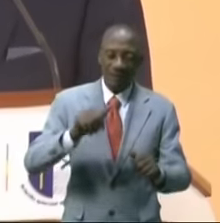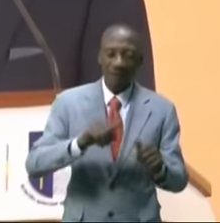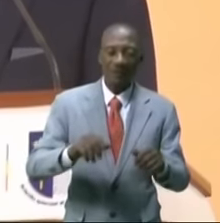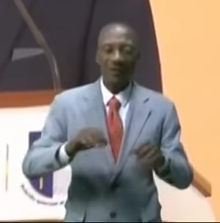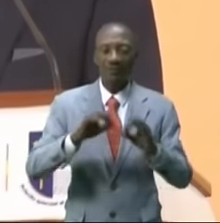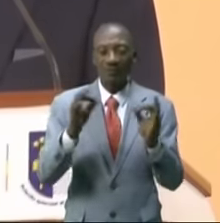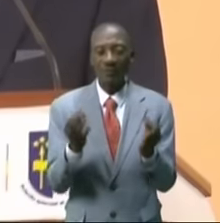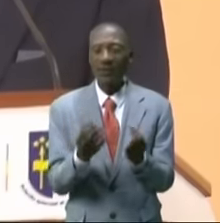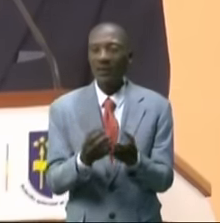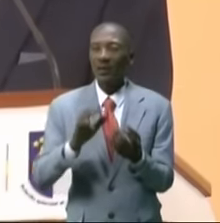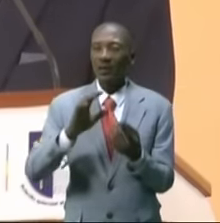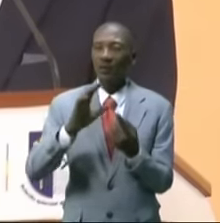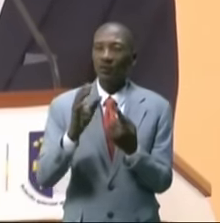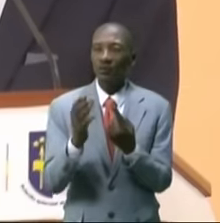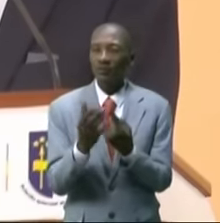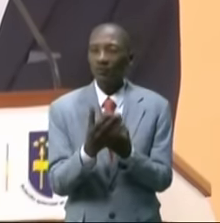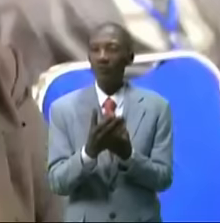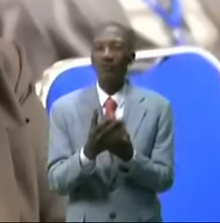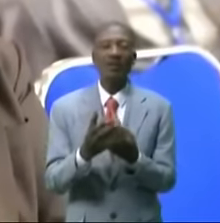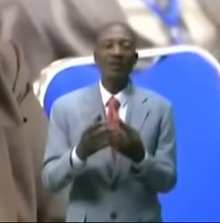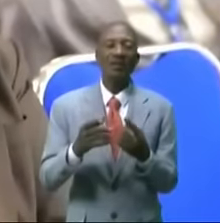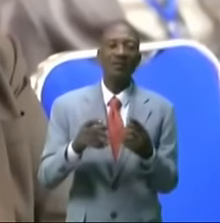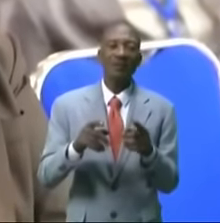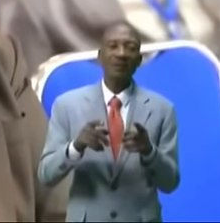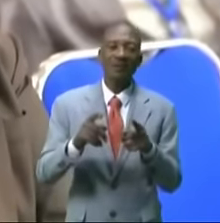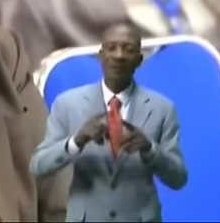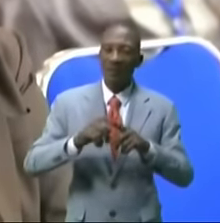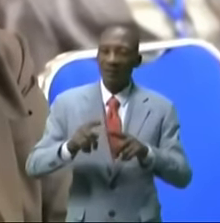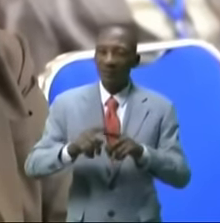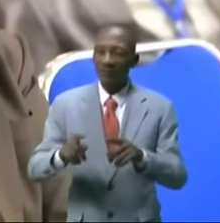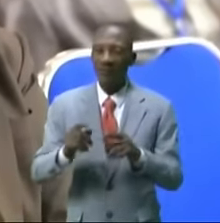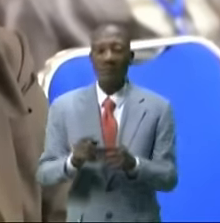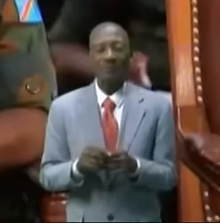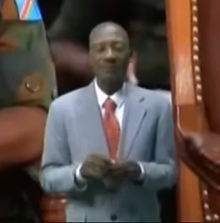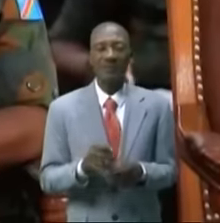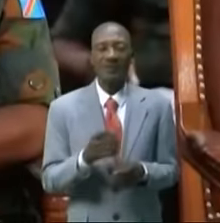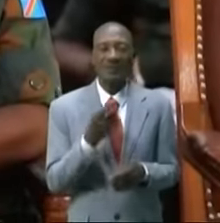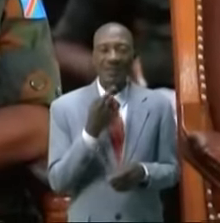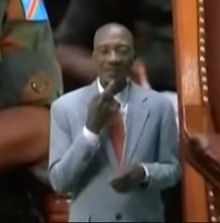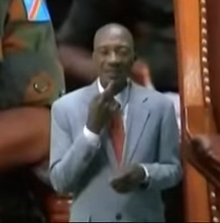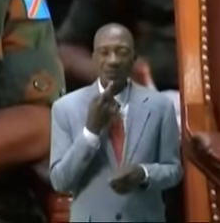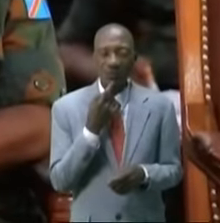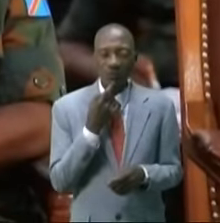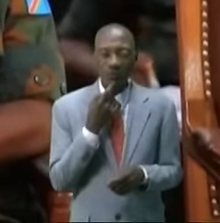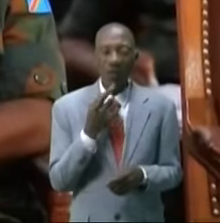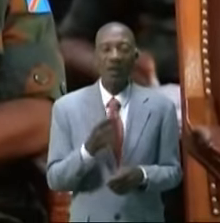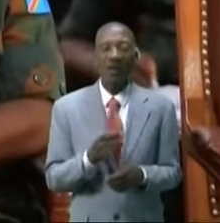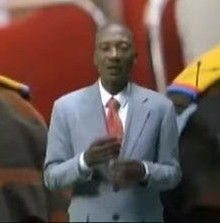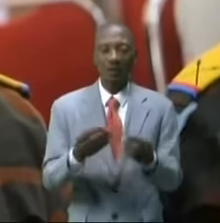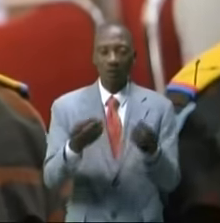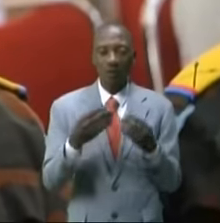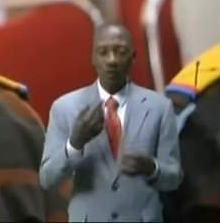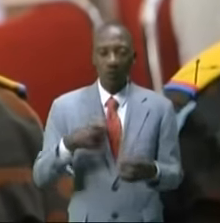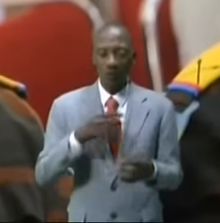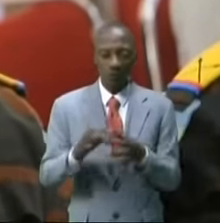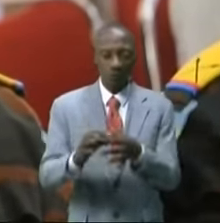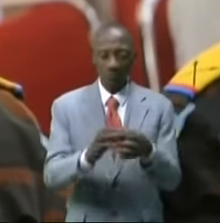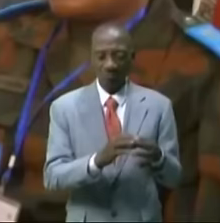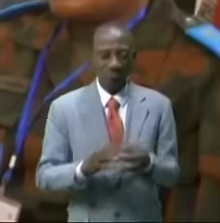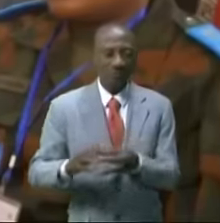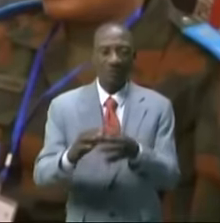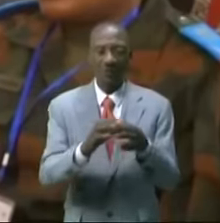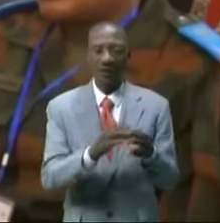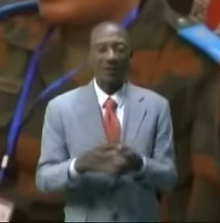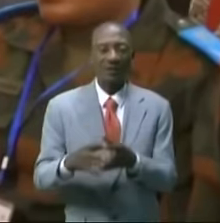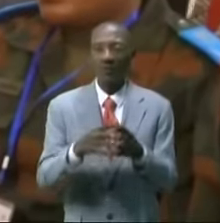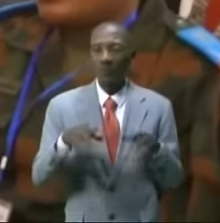culturel, anthropologique. C'est cette histoire qui nous met ensemble aujourd'hui, en consortium,